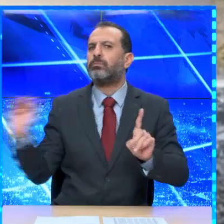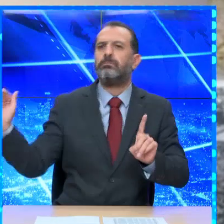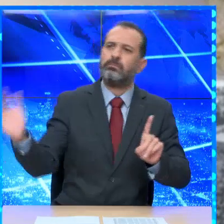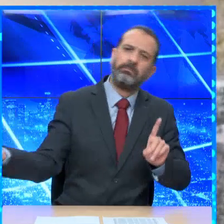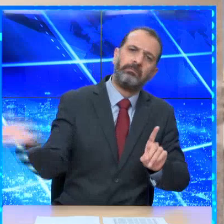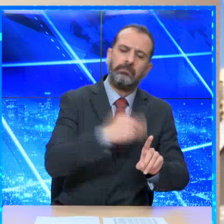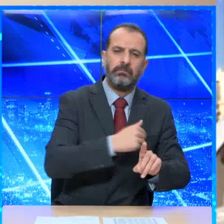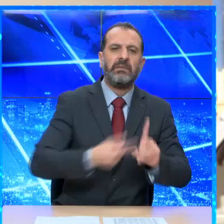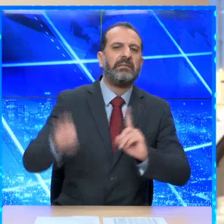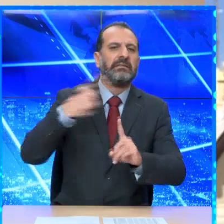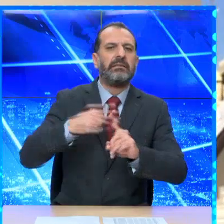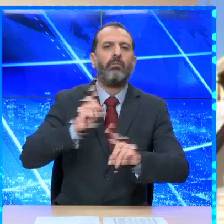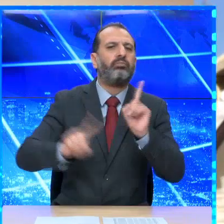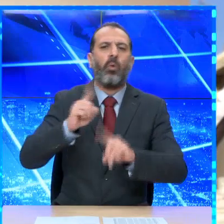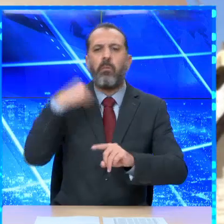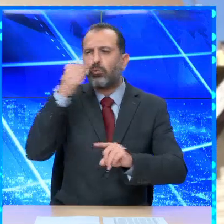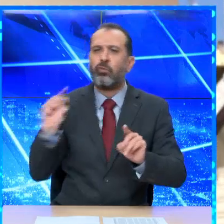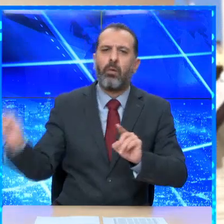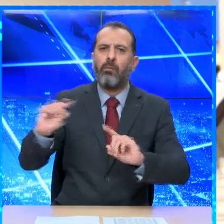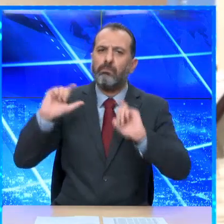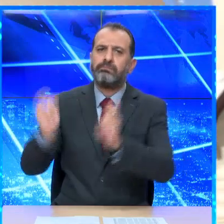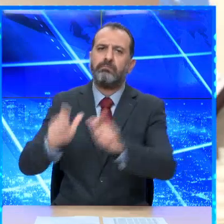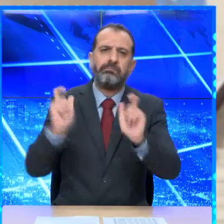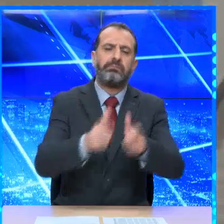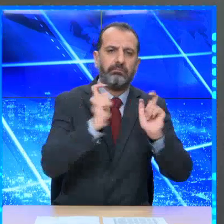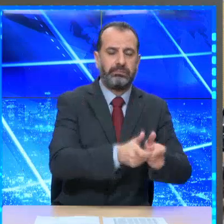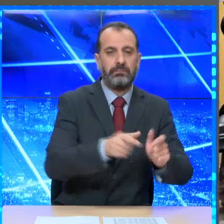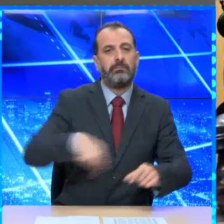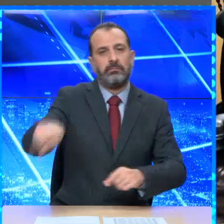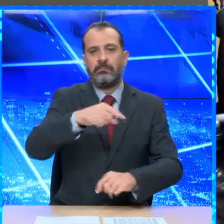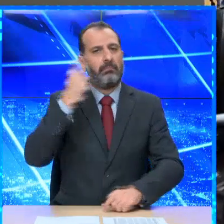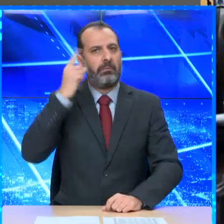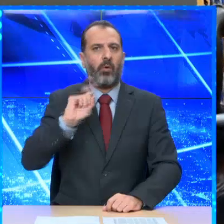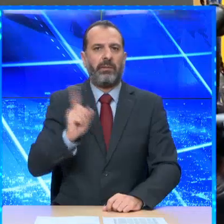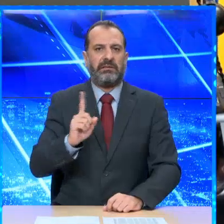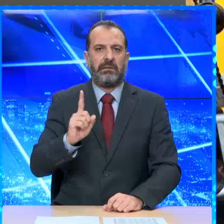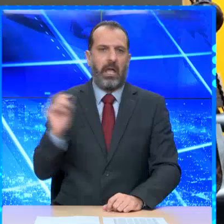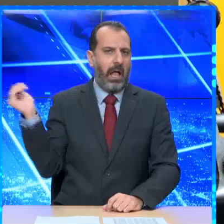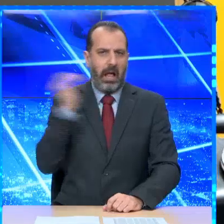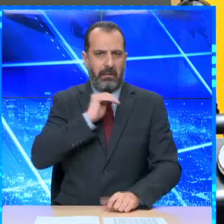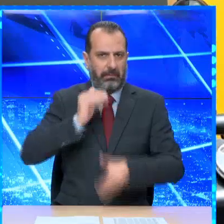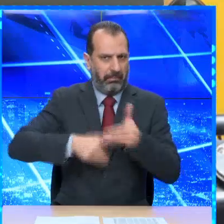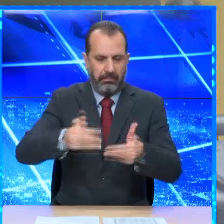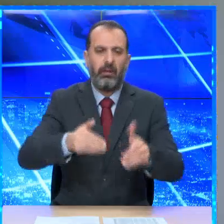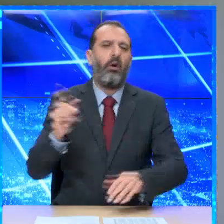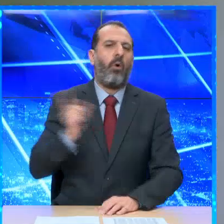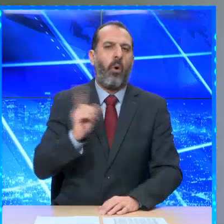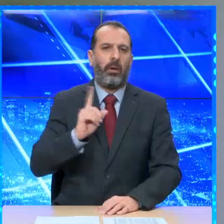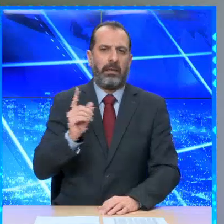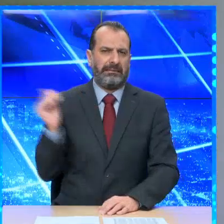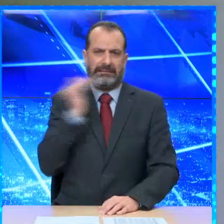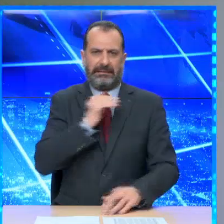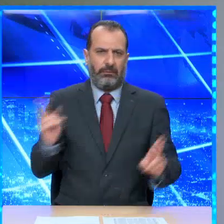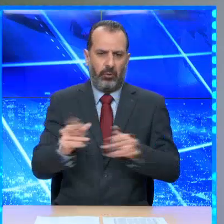πόσα εντάλματα σύλληψης θα εκδοθούν. Μην περιμένει κανείς ότι θα είναι μια διαδικασία που θα ολοκληρωθεί γρήγορα και σε μικρό χρονικό